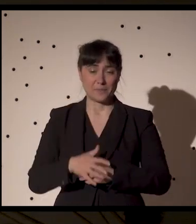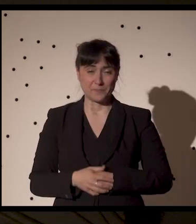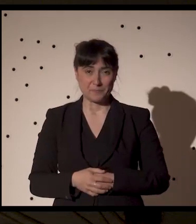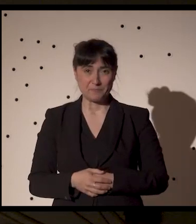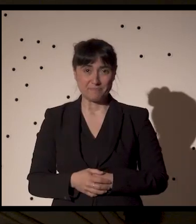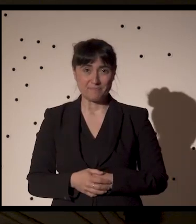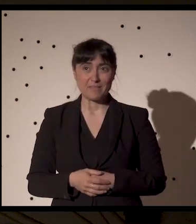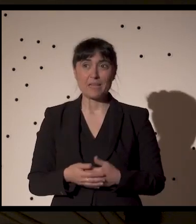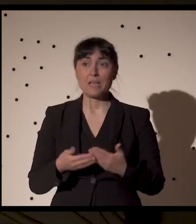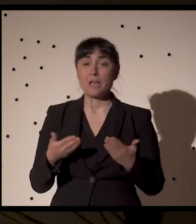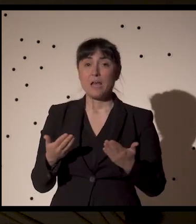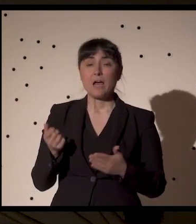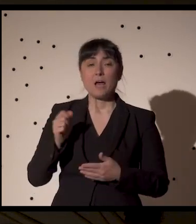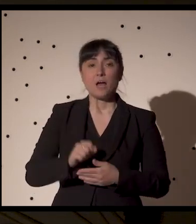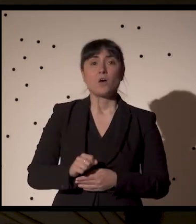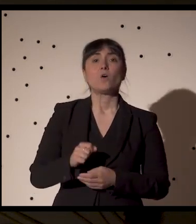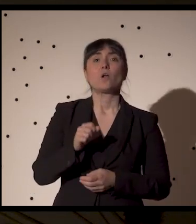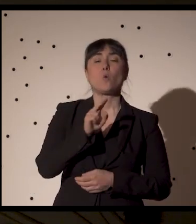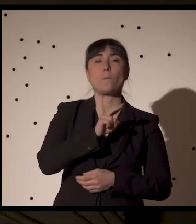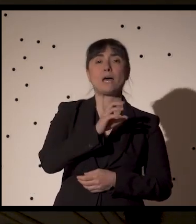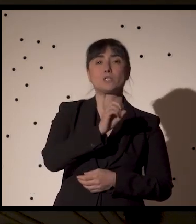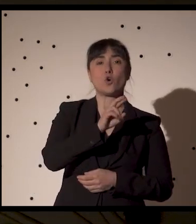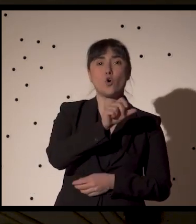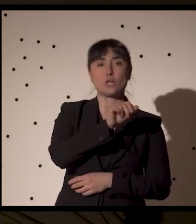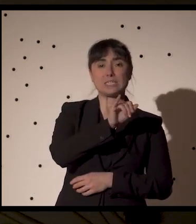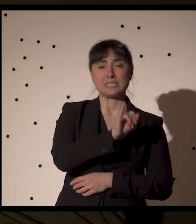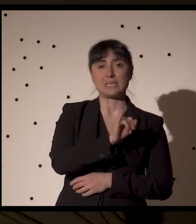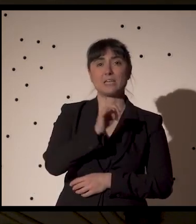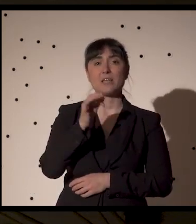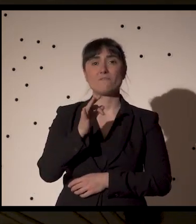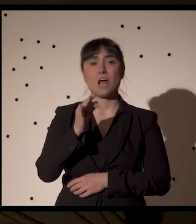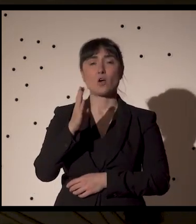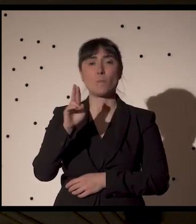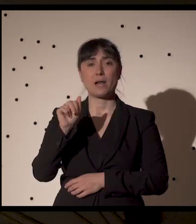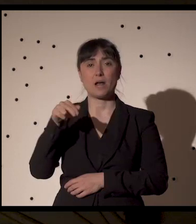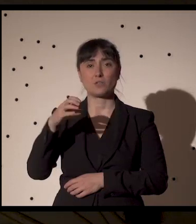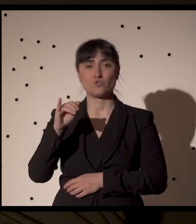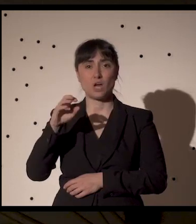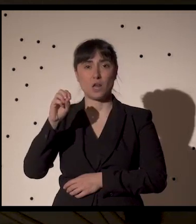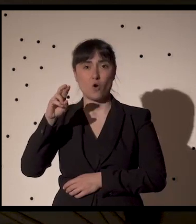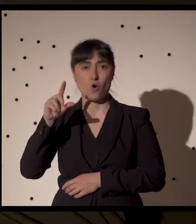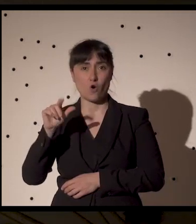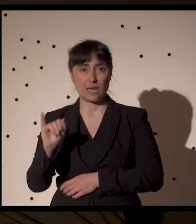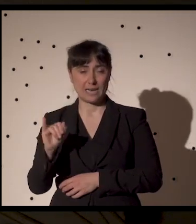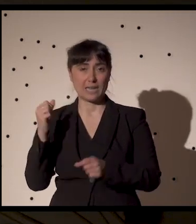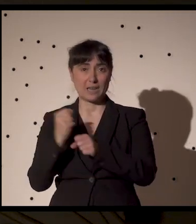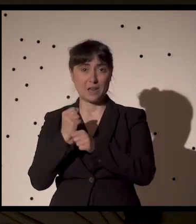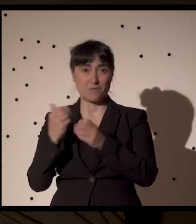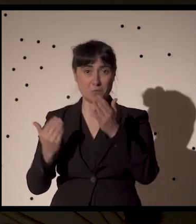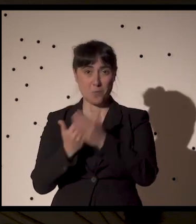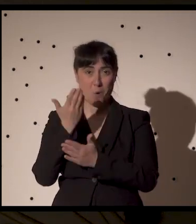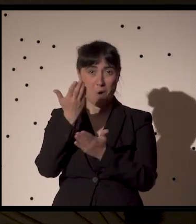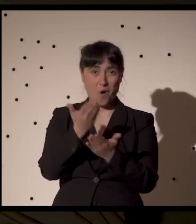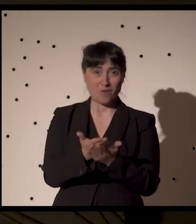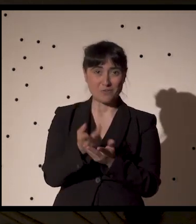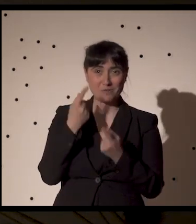Umberto Orsini e Franco branciaroli Dopo il grande successo di purano Qui pure non e poi